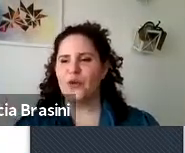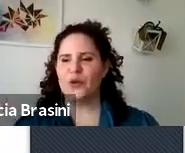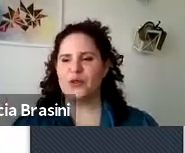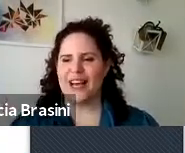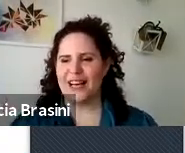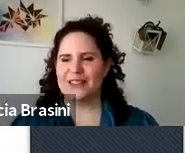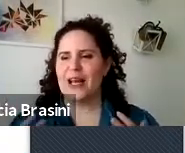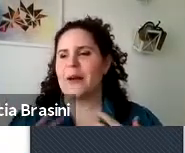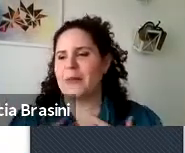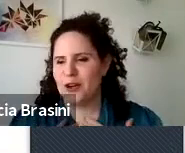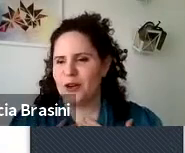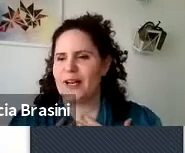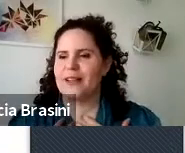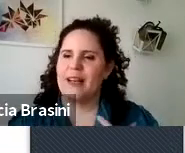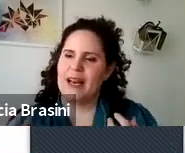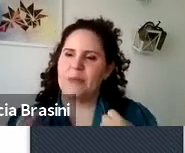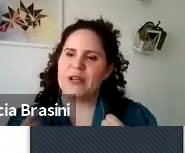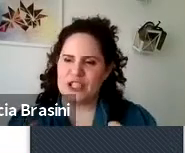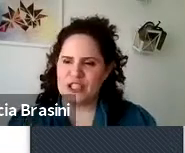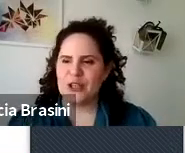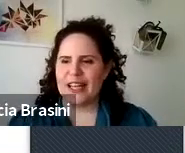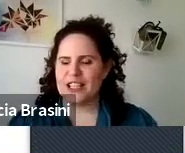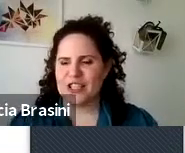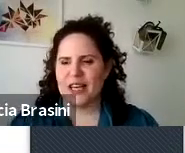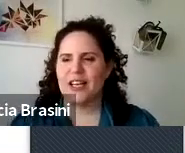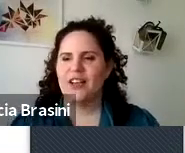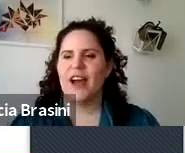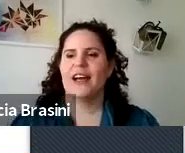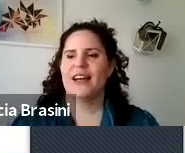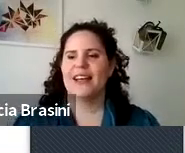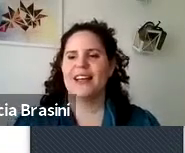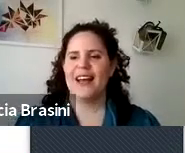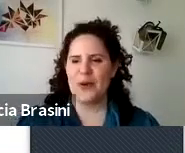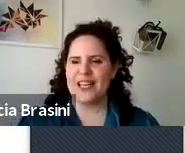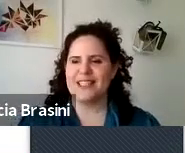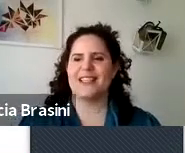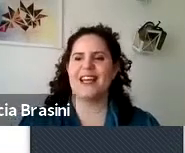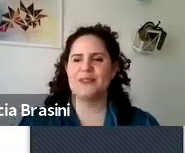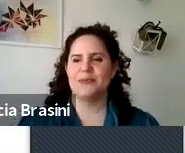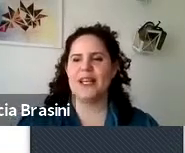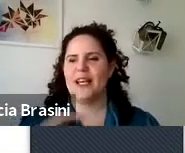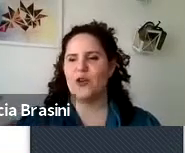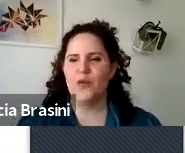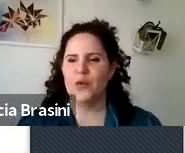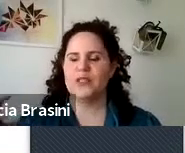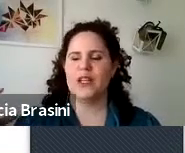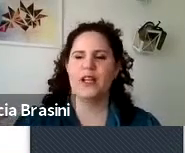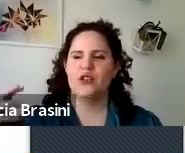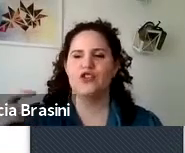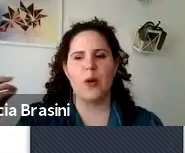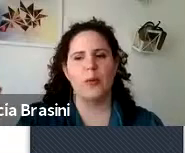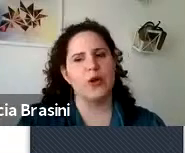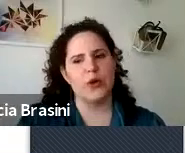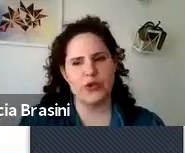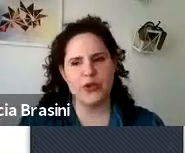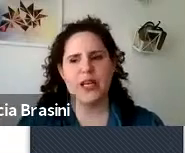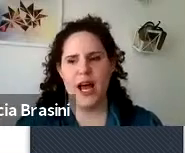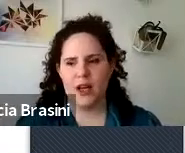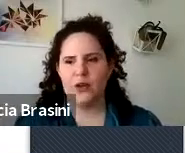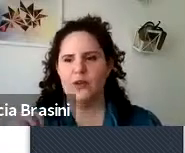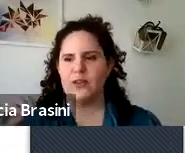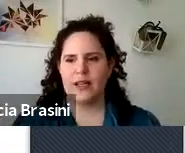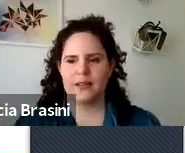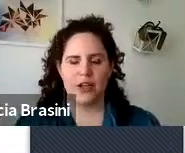come dire, confusa, almeno la percezione che ci arriva è questa, in maniera confusa, e non c'è un